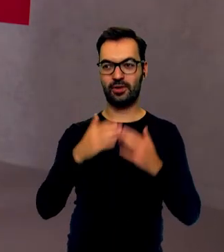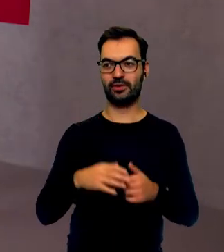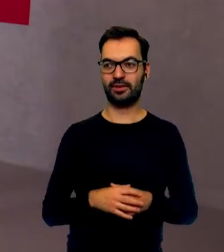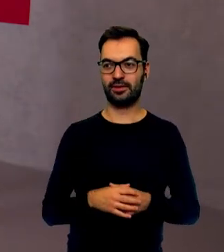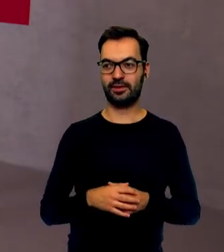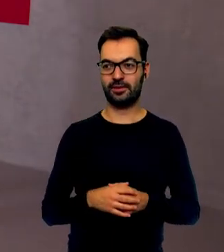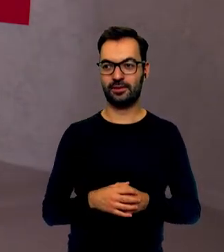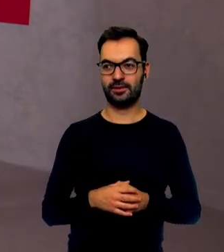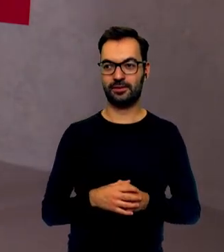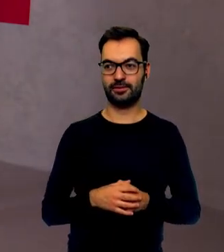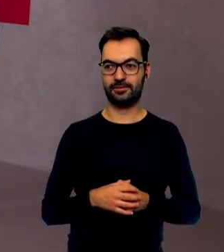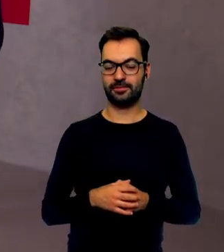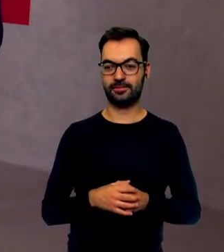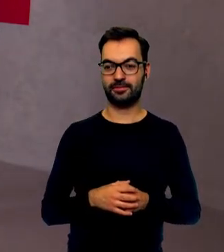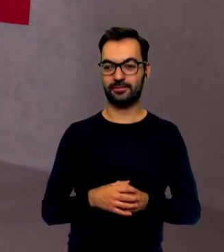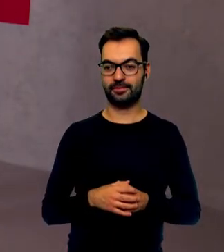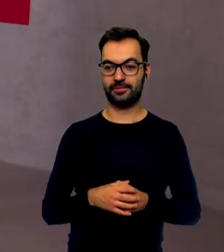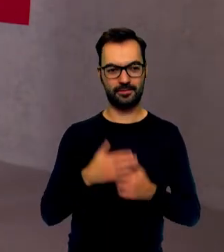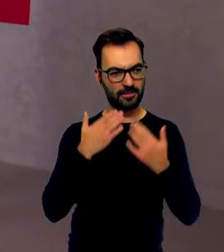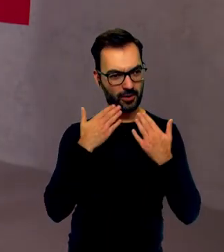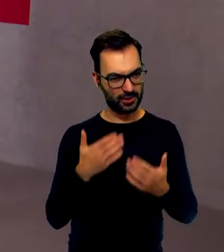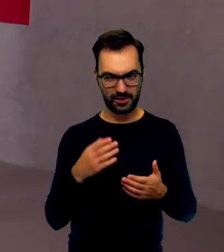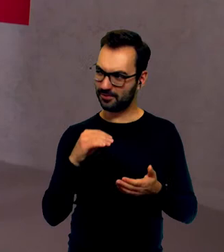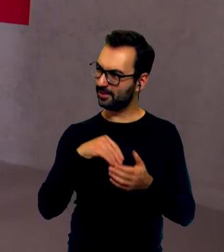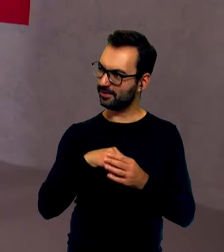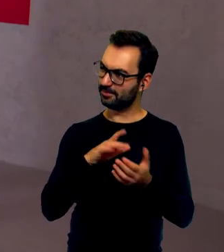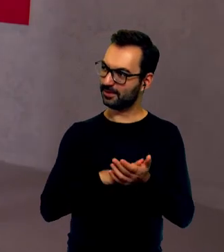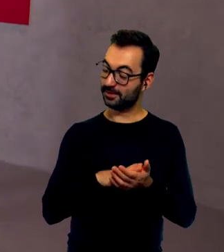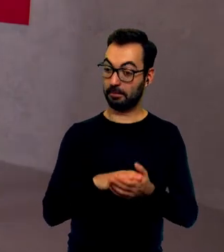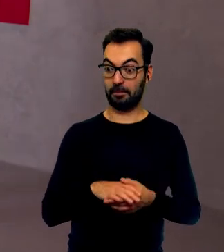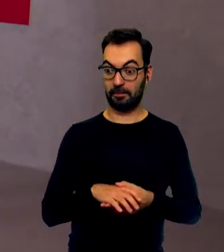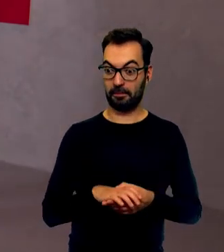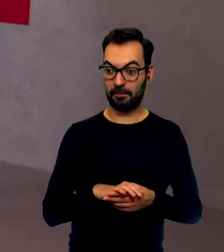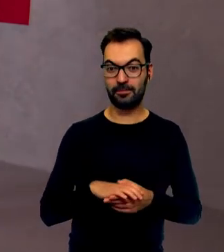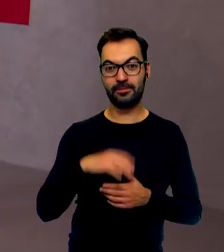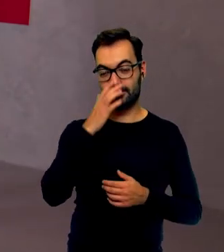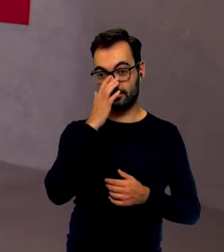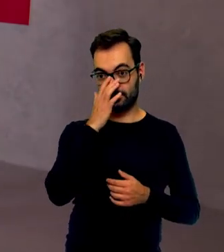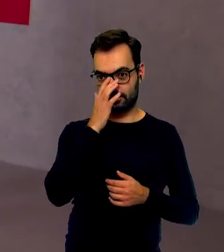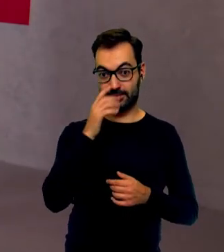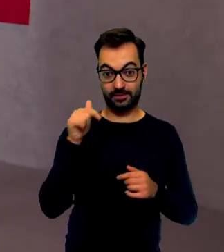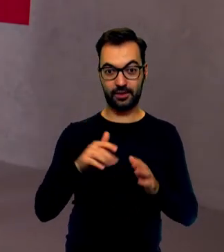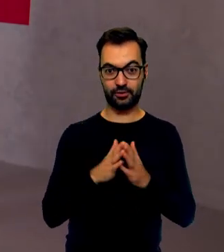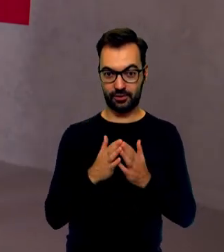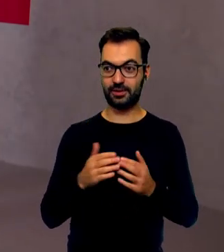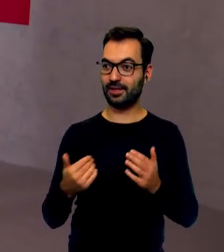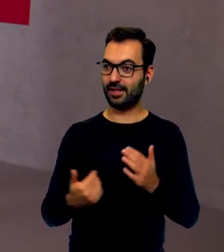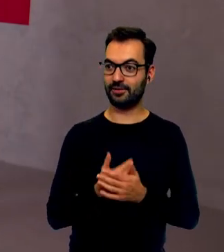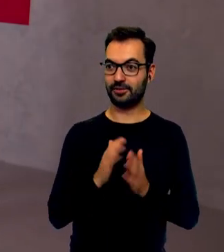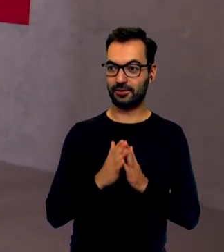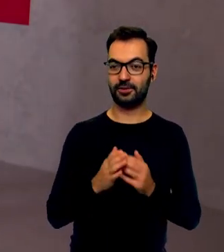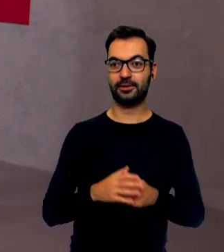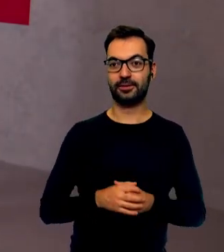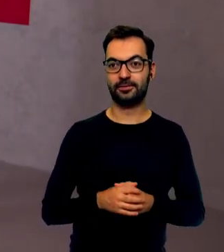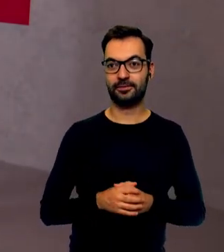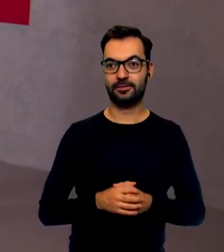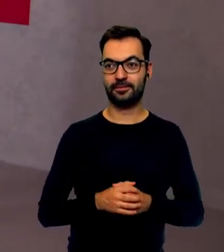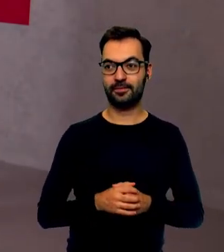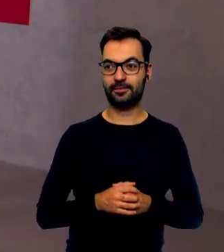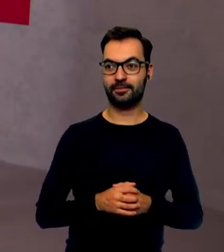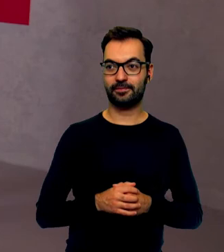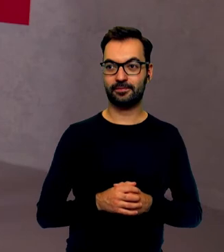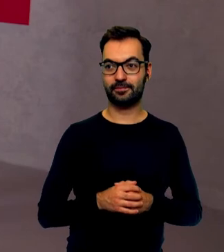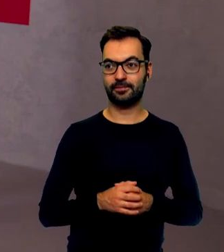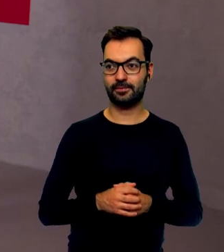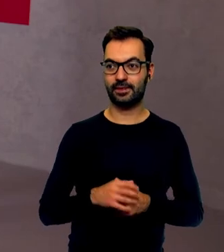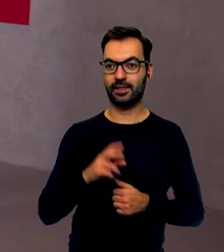podziękowaniach. W podziękowaniach moich, podziękowaniach. W tej książce. W tej tak? książce, Reguły na czas chaosu.